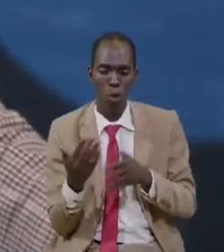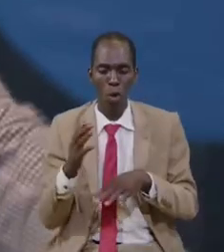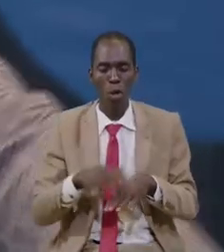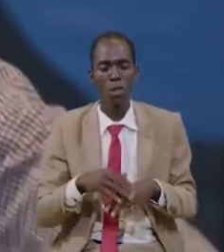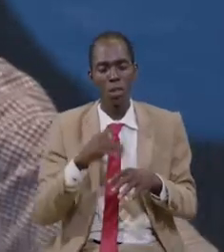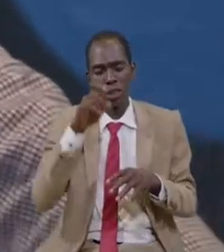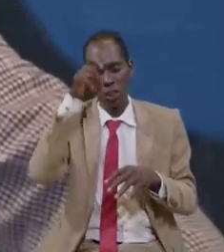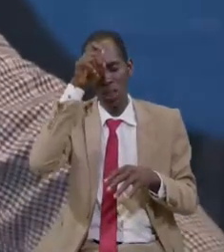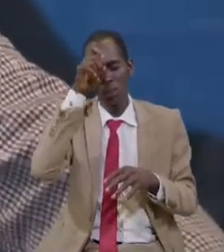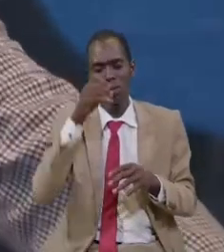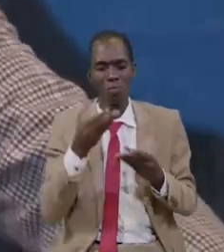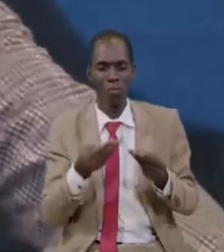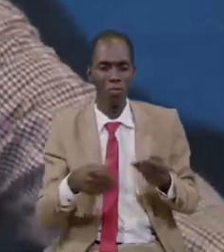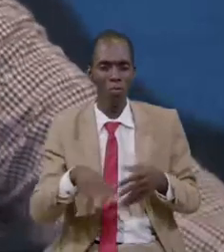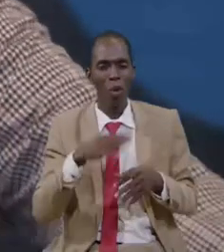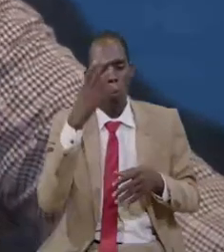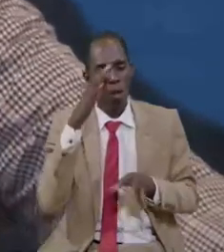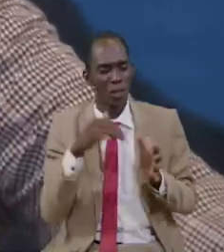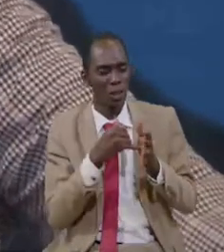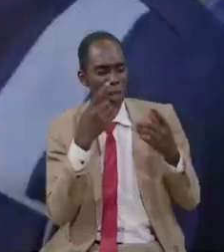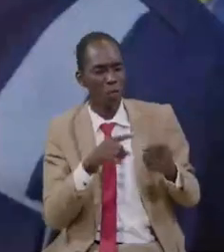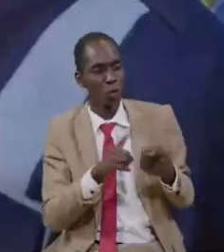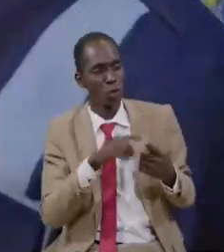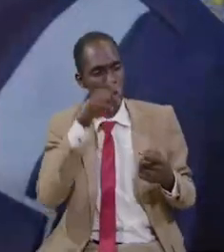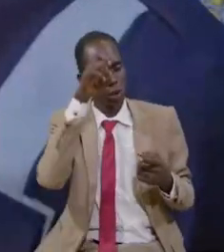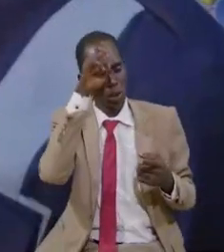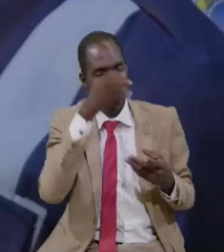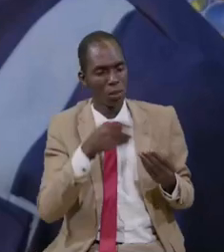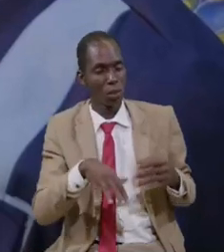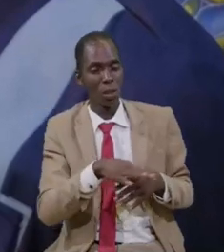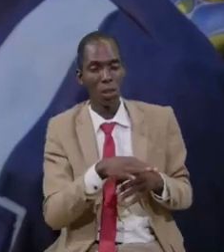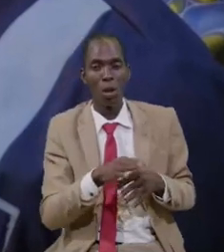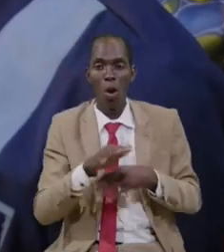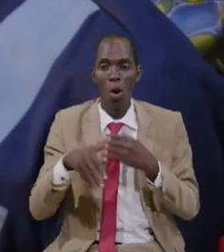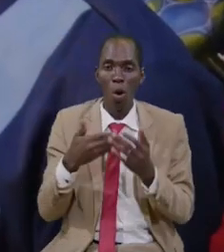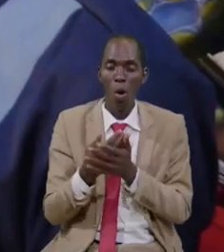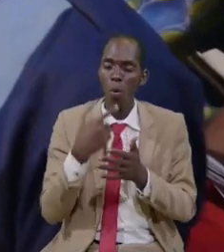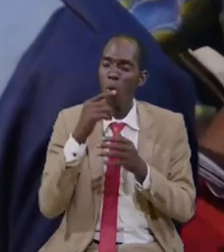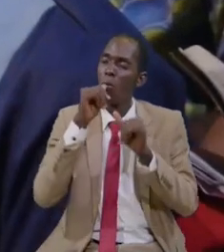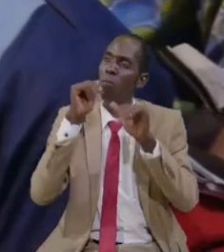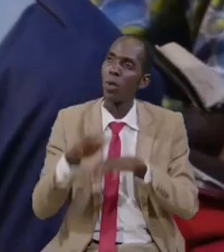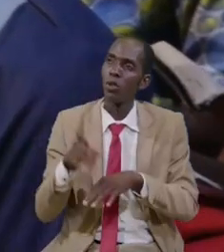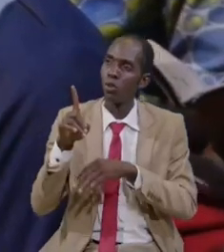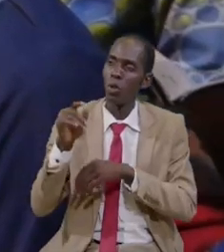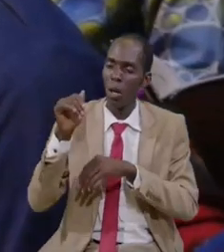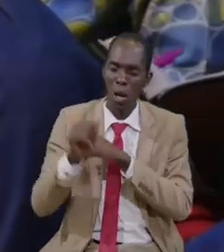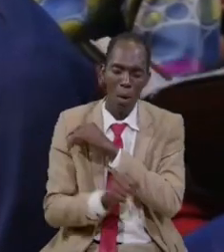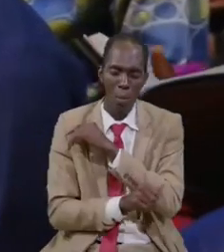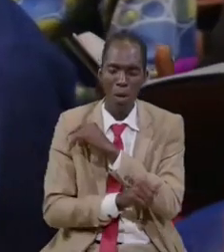est-ce que cela est venu sur l'Égypte? Ceux qui vous bénissent, ceux qui te bénissent, Abraham, seront bénis. Et ceux qui te